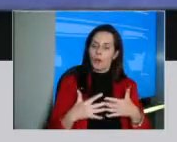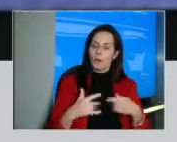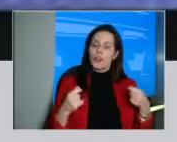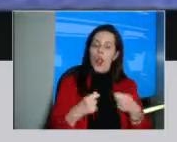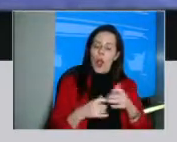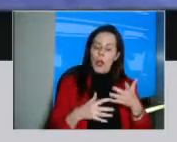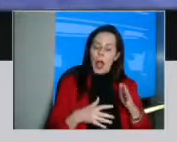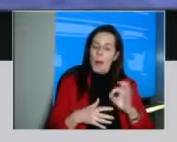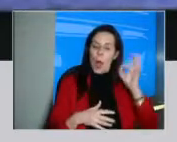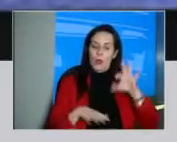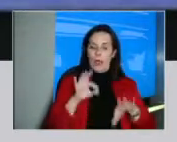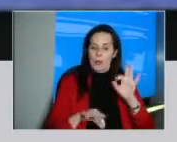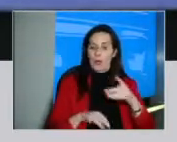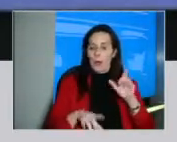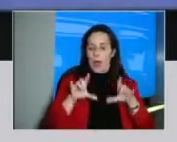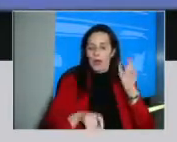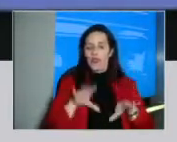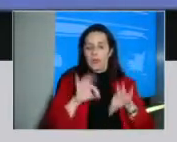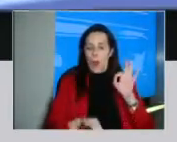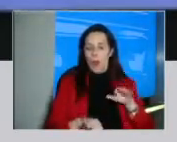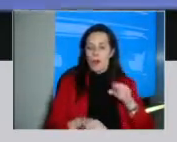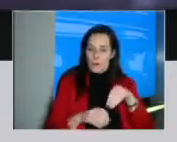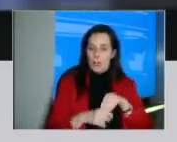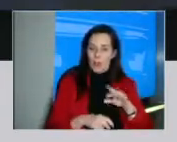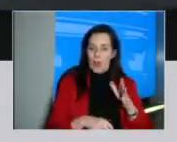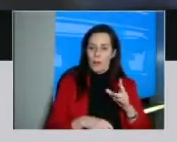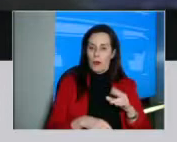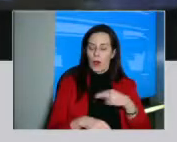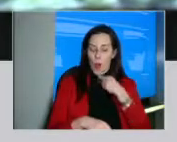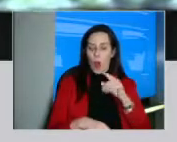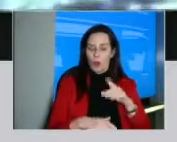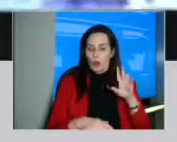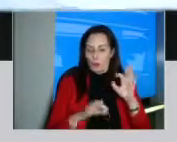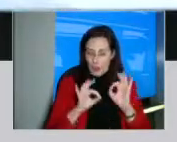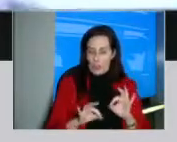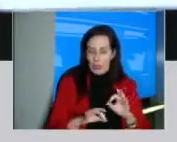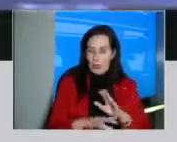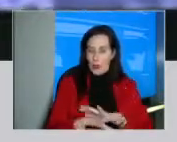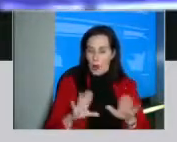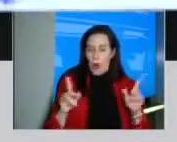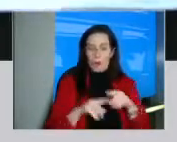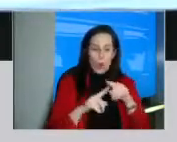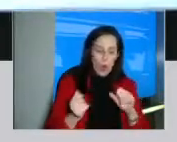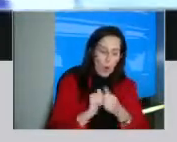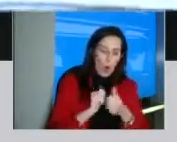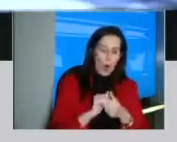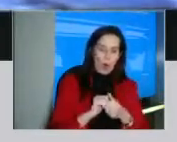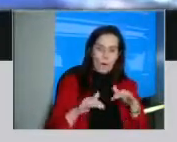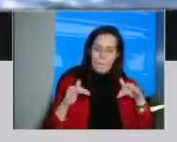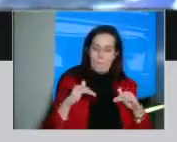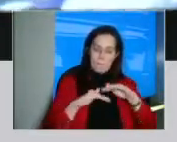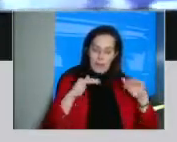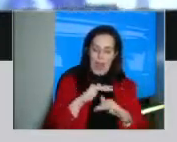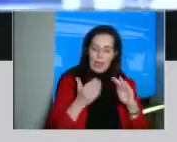גם בשיעור ההצבעה, כמה אזרחים ילכו להצביע, נכון. ומתוך זה כמה קולות יהיו בסוף כשרים. לא יהיו פסולים, לא יהיו מתחת לאחוז